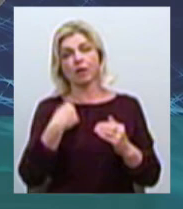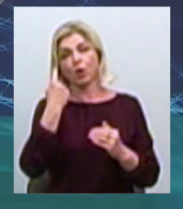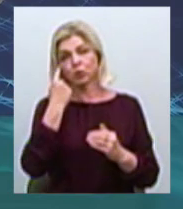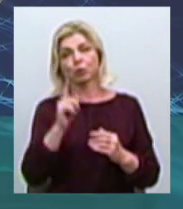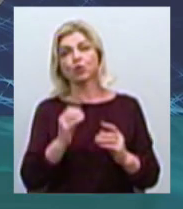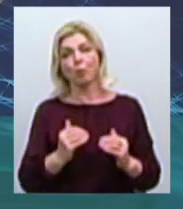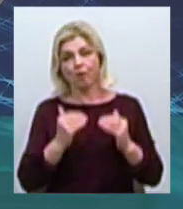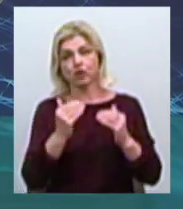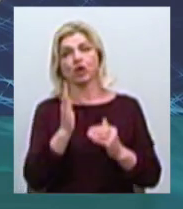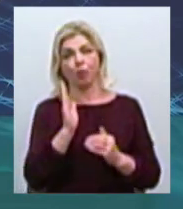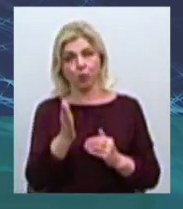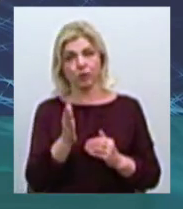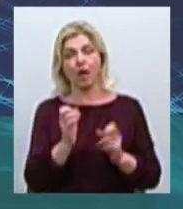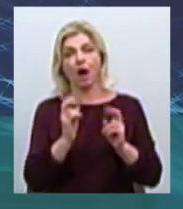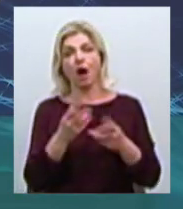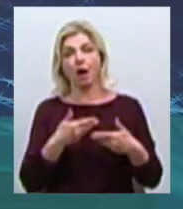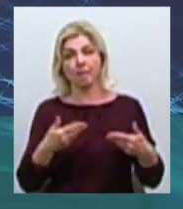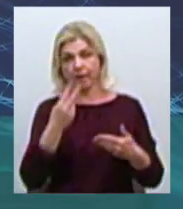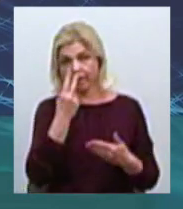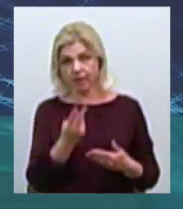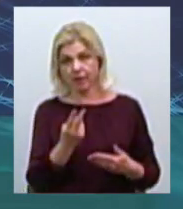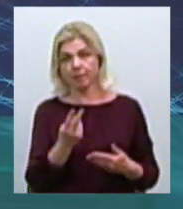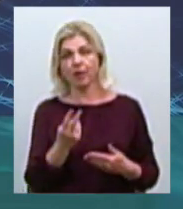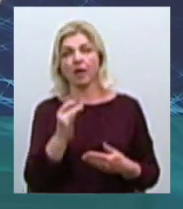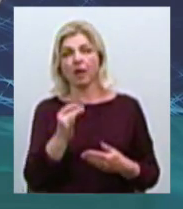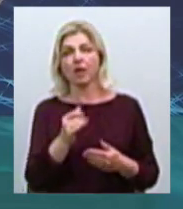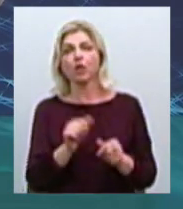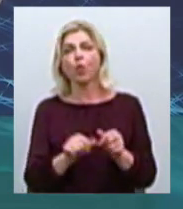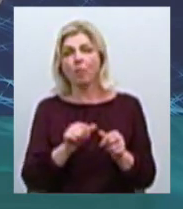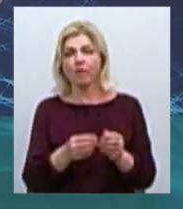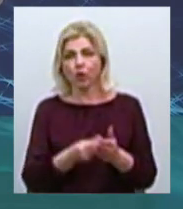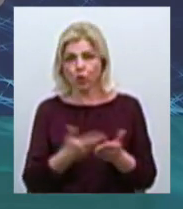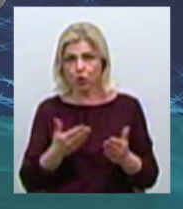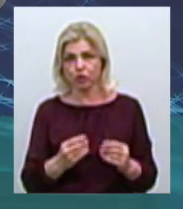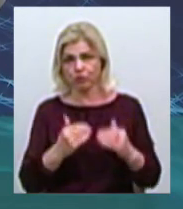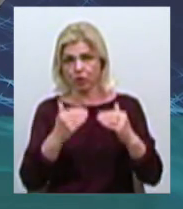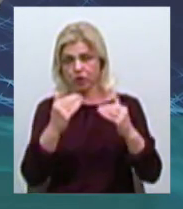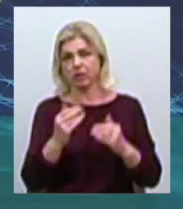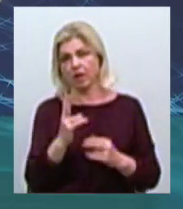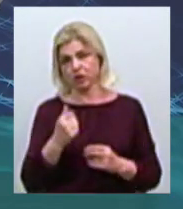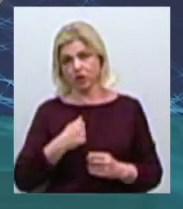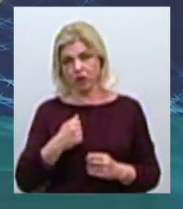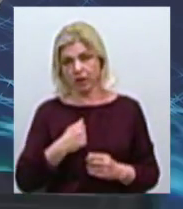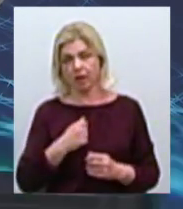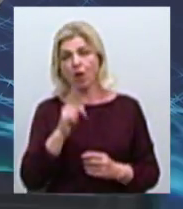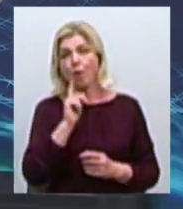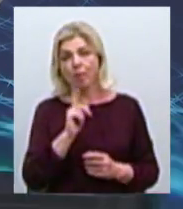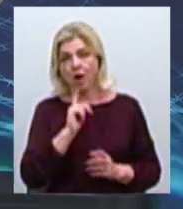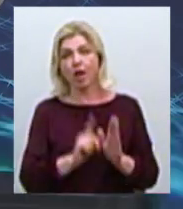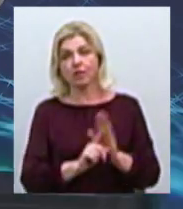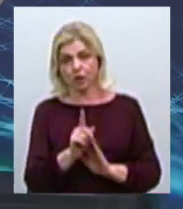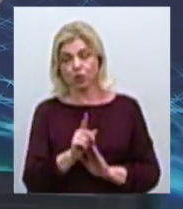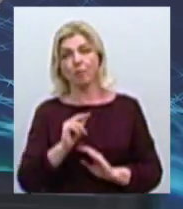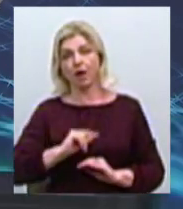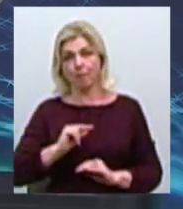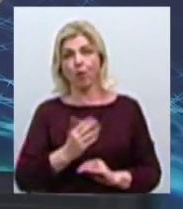буде, тому що, як ми бачимо, і топливо дорожає, все дорожає у нас, к сожалению. Пока мы начнем работать с 5